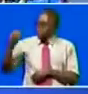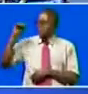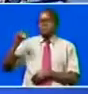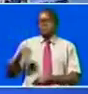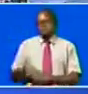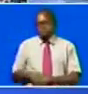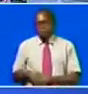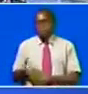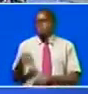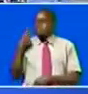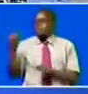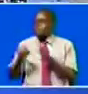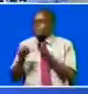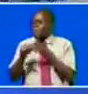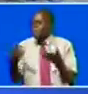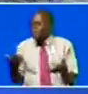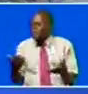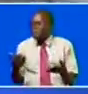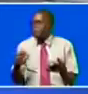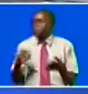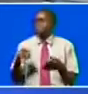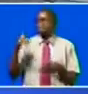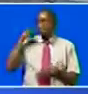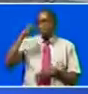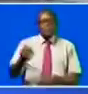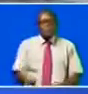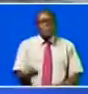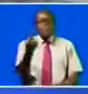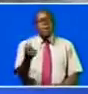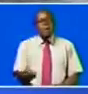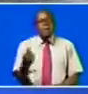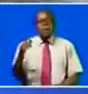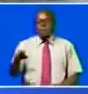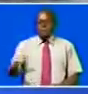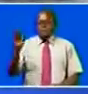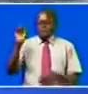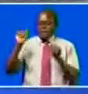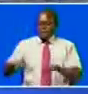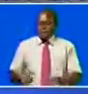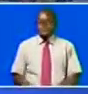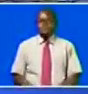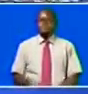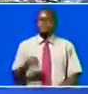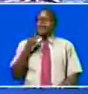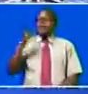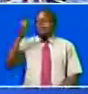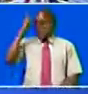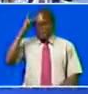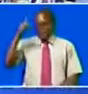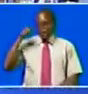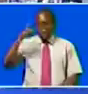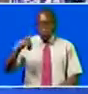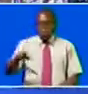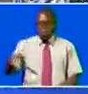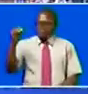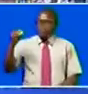Sioni tatizo simu ikiitana na yeye akukula anafanya mambo yake, nikose kumpelekea simu ama nikose kupokea. Kama ni mzazi wake anapiga simu, mimi huwa napokea simu, naanza kuongea na